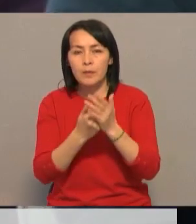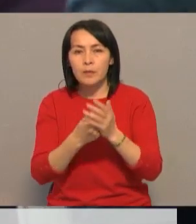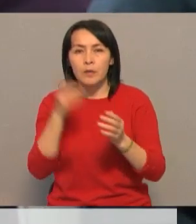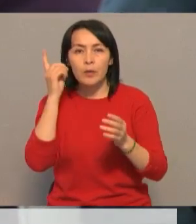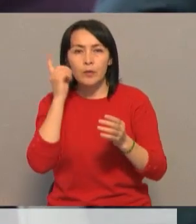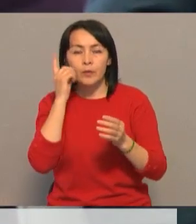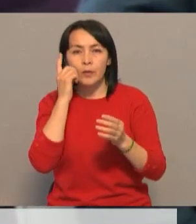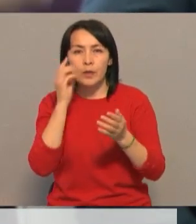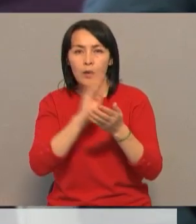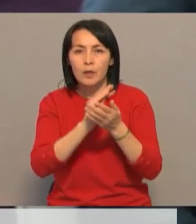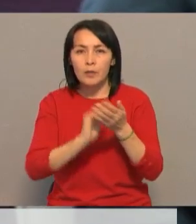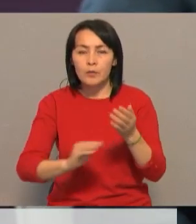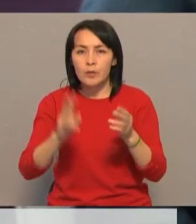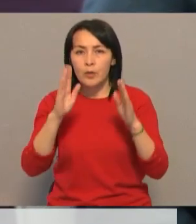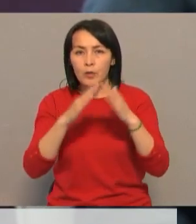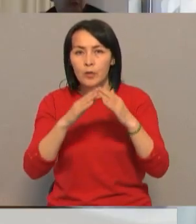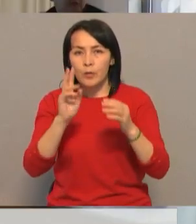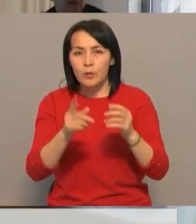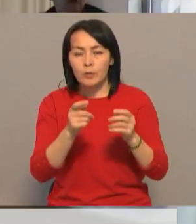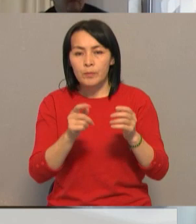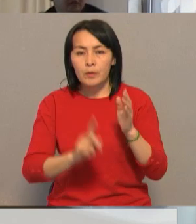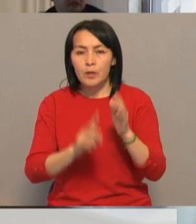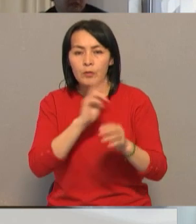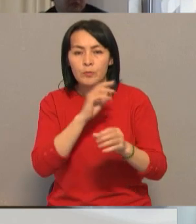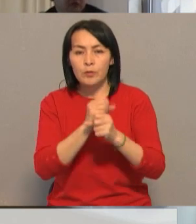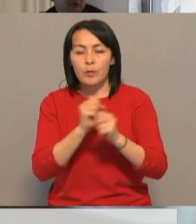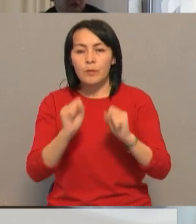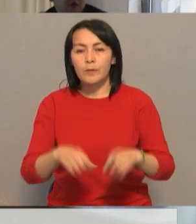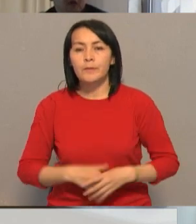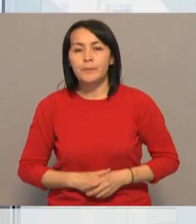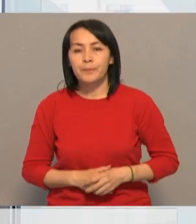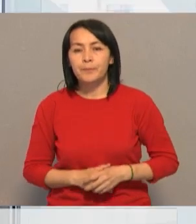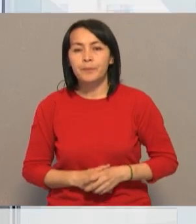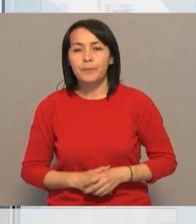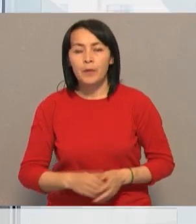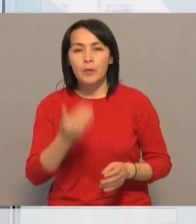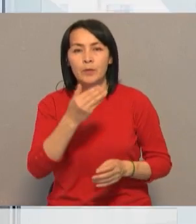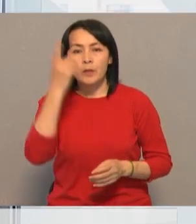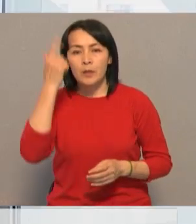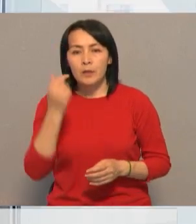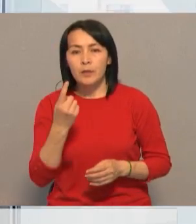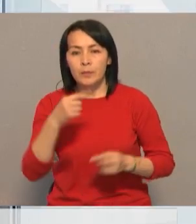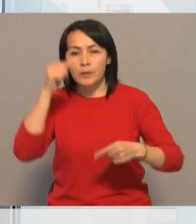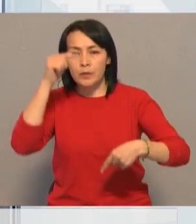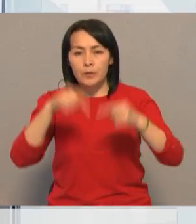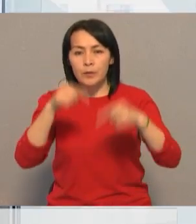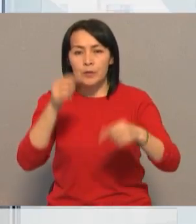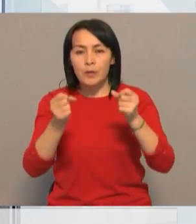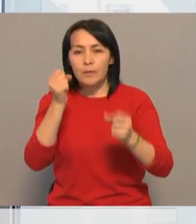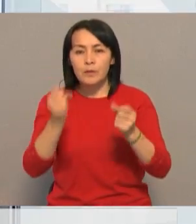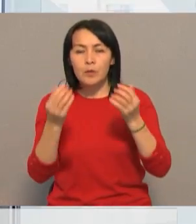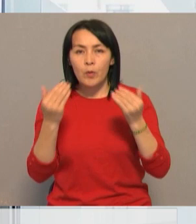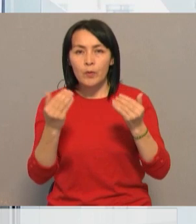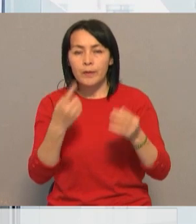ұялы телефонға жүктеп алып, үйде отырып та басқаруға болатынын айтады. Өздеріңізге білетіндей, бірінші дождевой машина Валей,